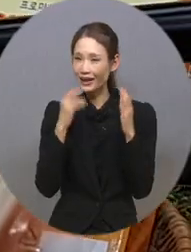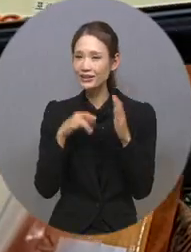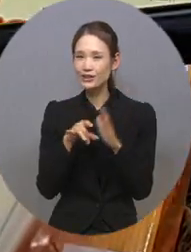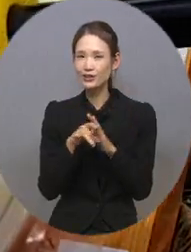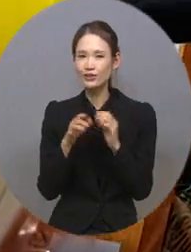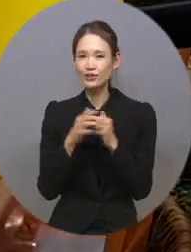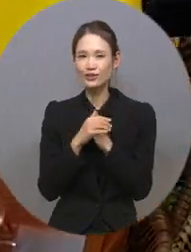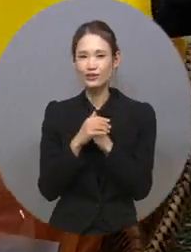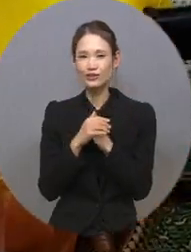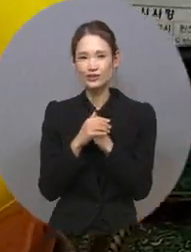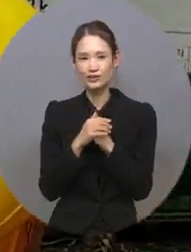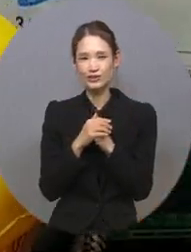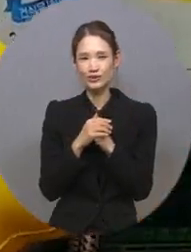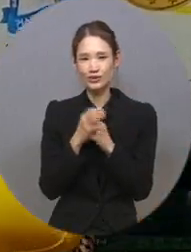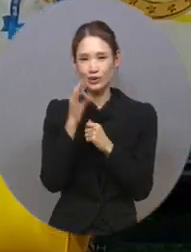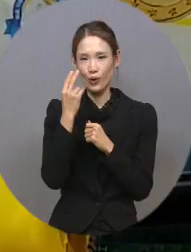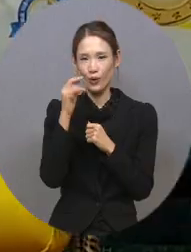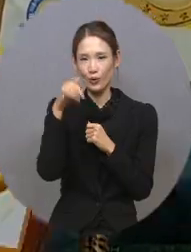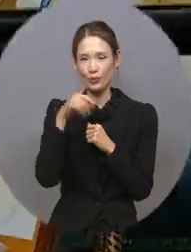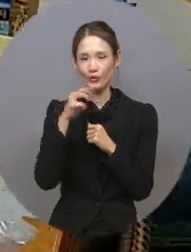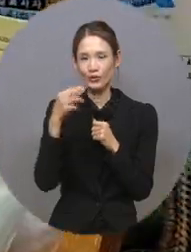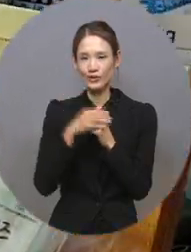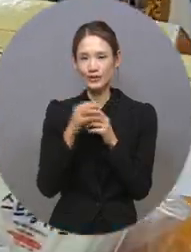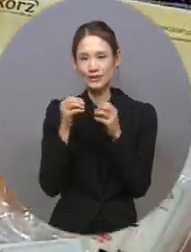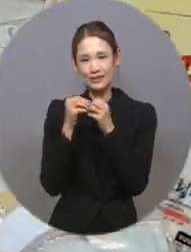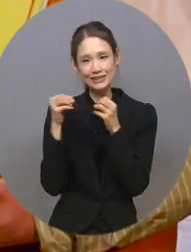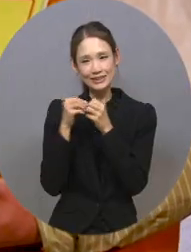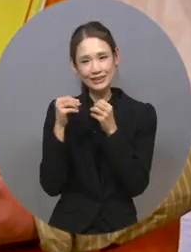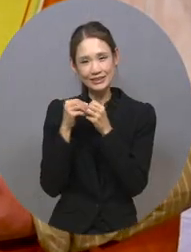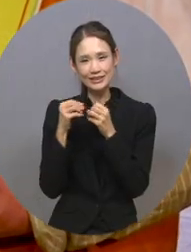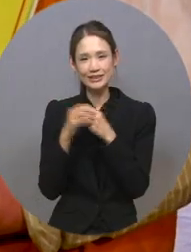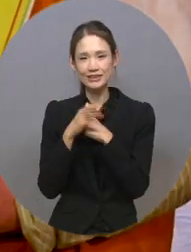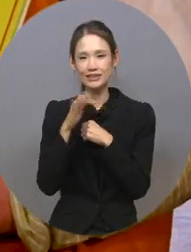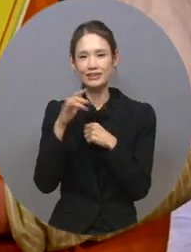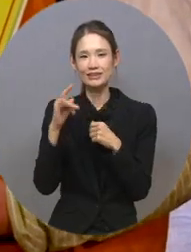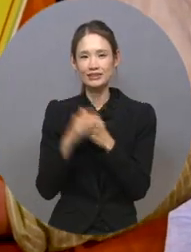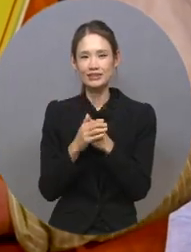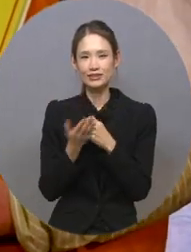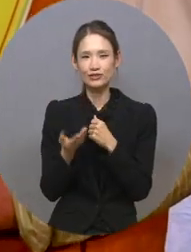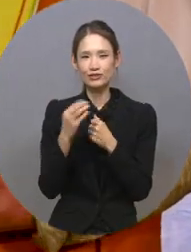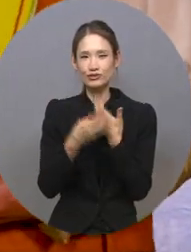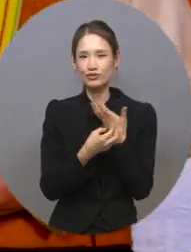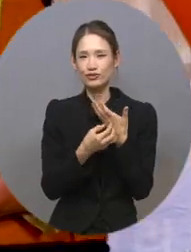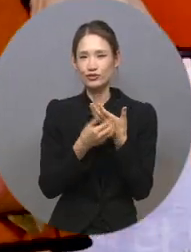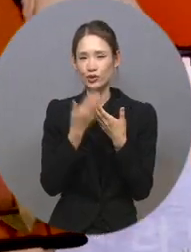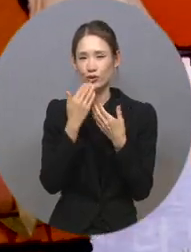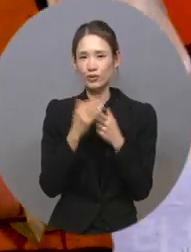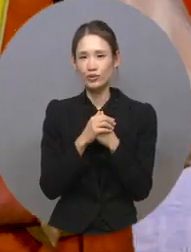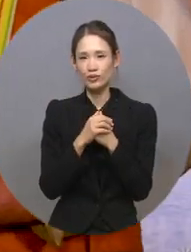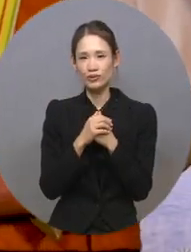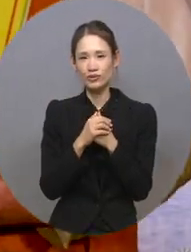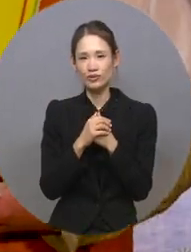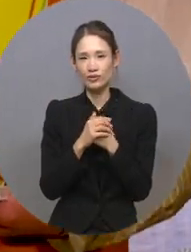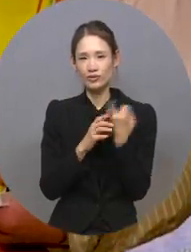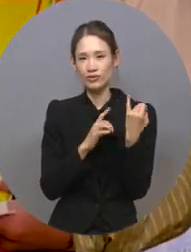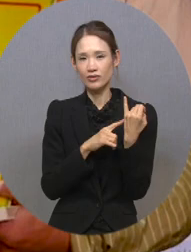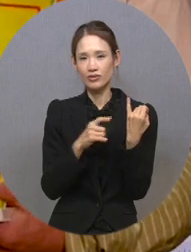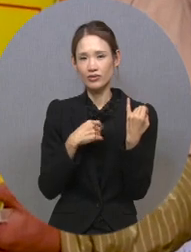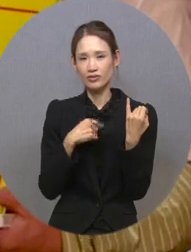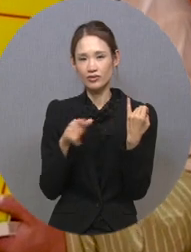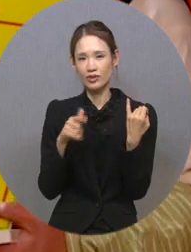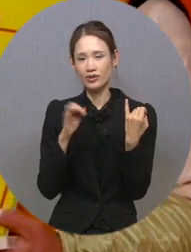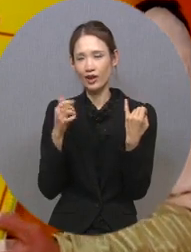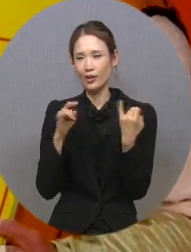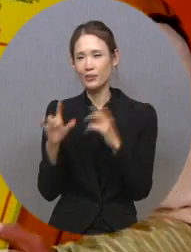여기 여크루트 치즈 종류별로 있어요. 구워 먹는 치즈. 그러니까요. 그리고 아까 박예리 씨가 나